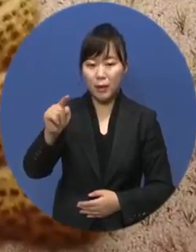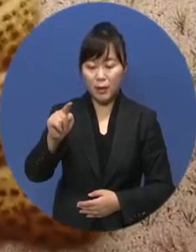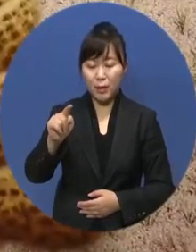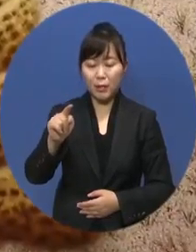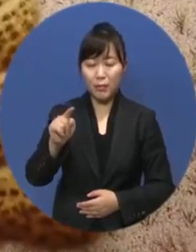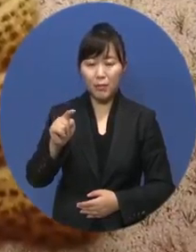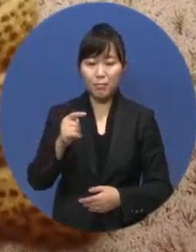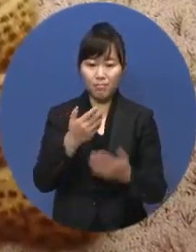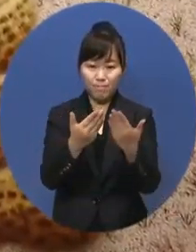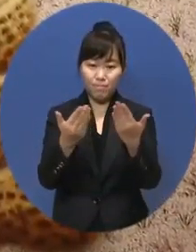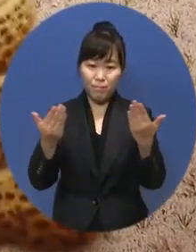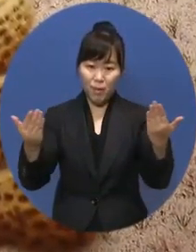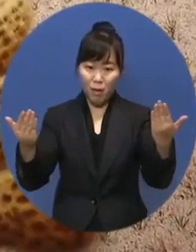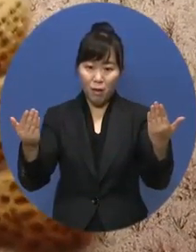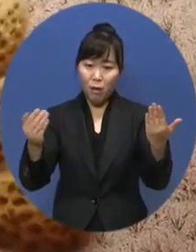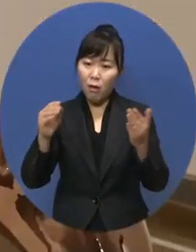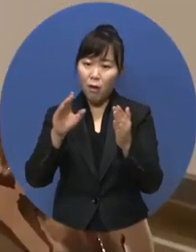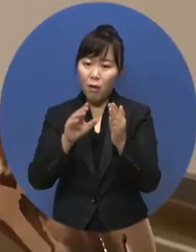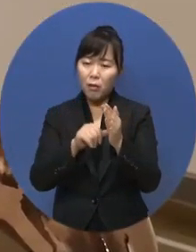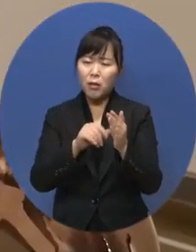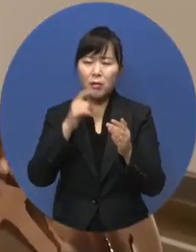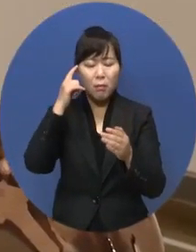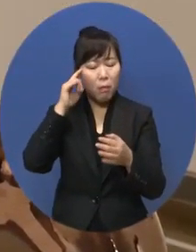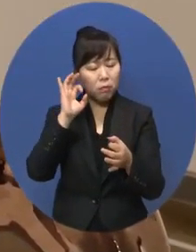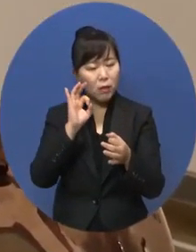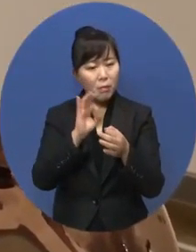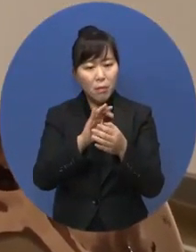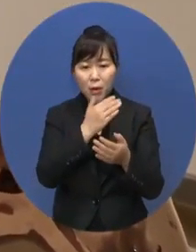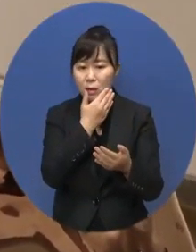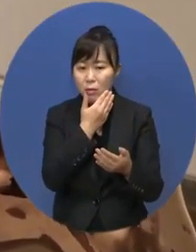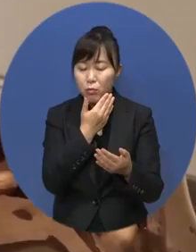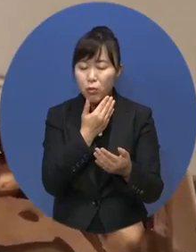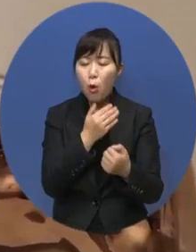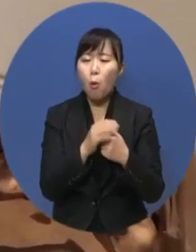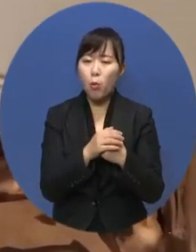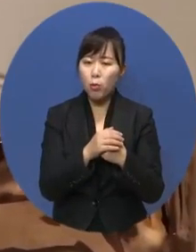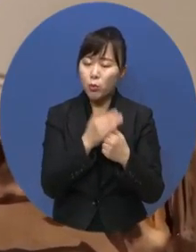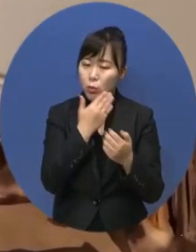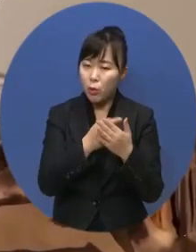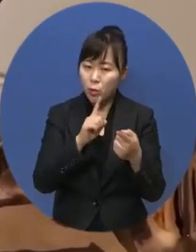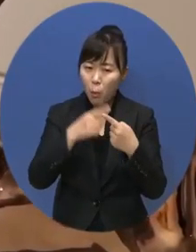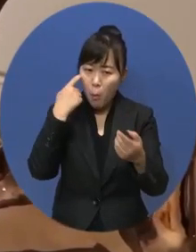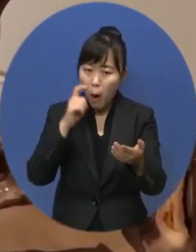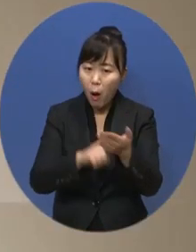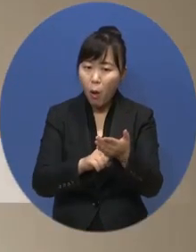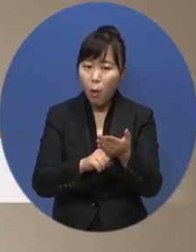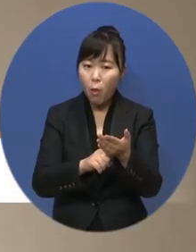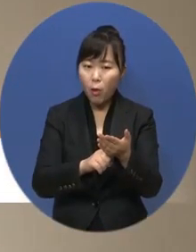이번 전시회에는 생각지 못한 귀한 것을 우연히 발견하는 능력의 의미를 담은